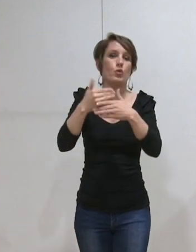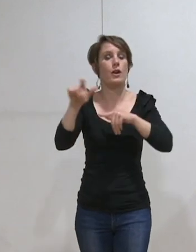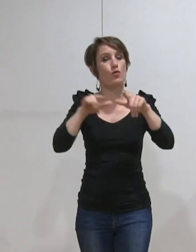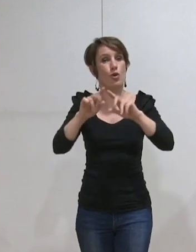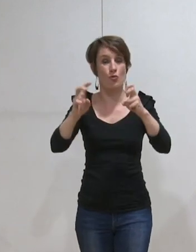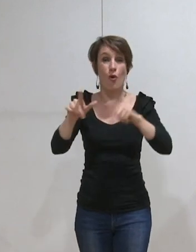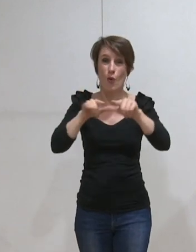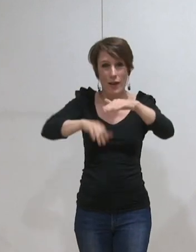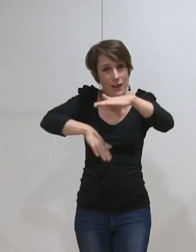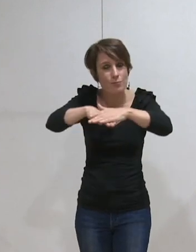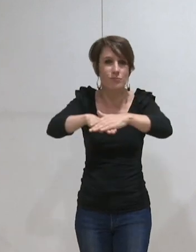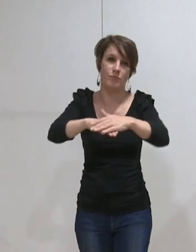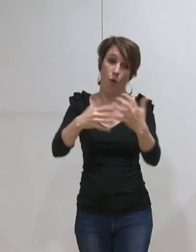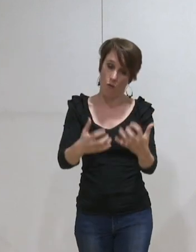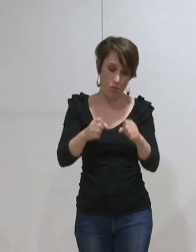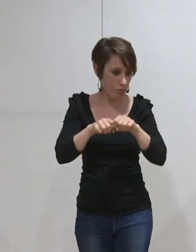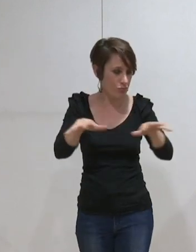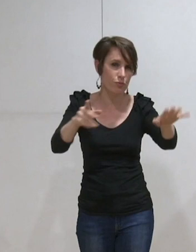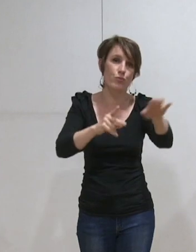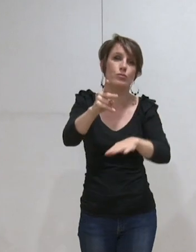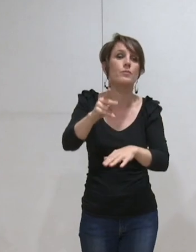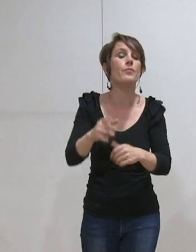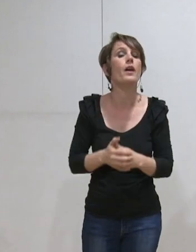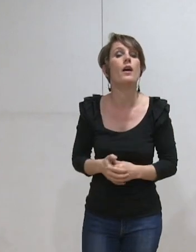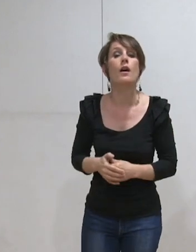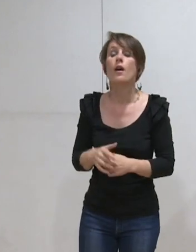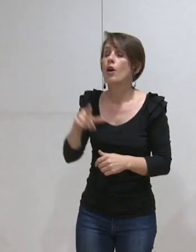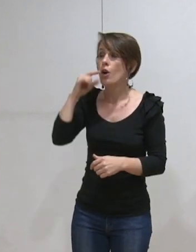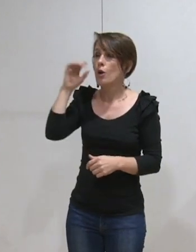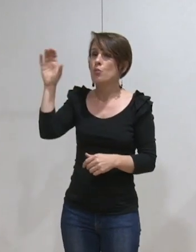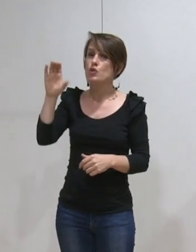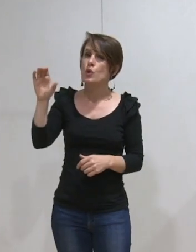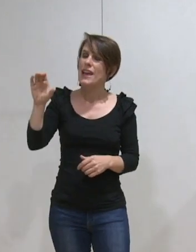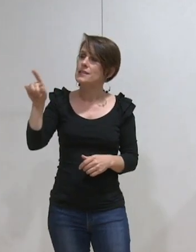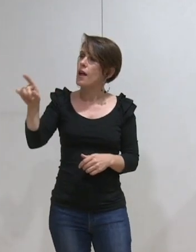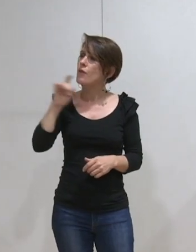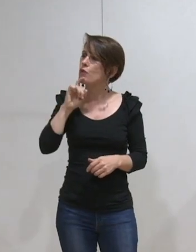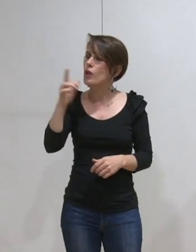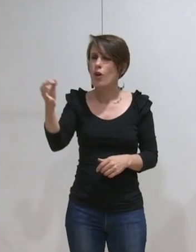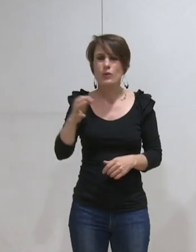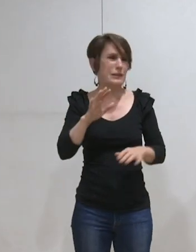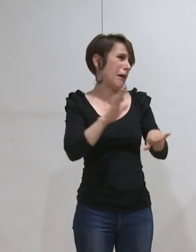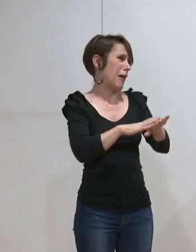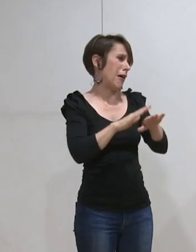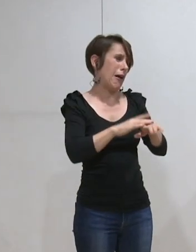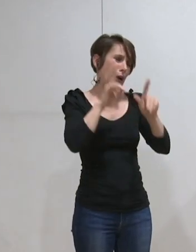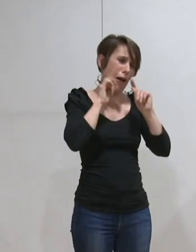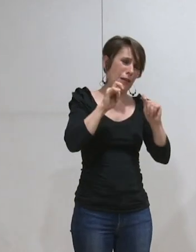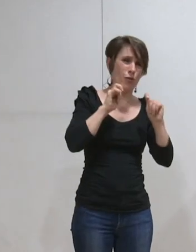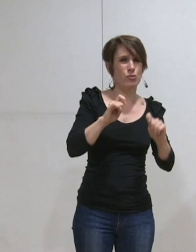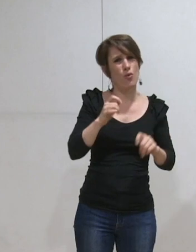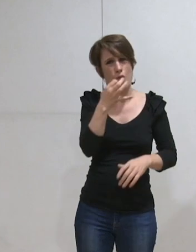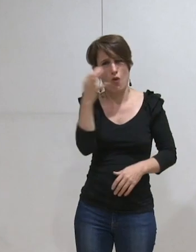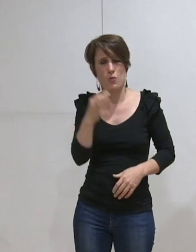en terme de répartition euh vous dites monsieur casaznav que c'est une erreur d'aller vers l'aide au pli ou que les taux de 40